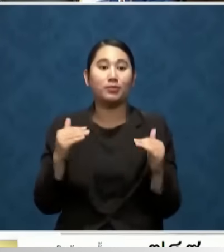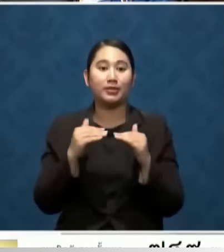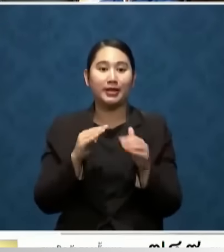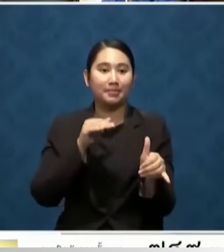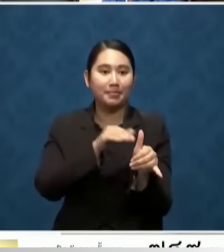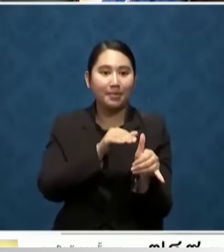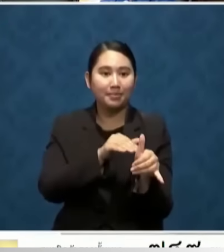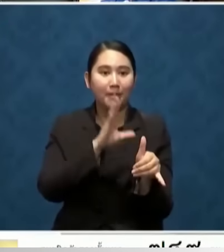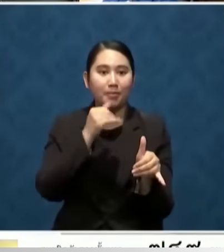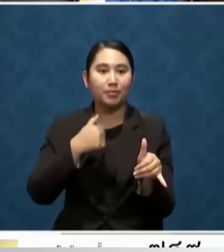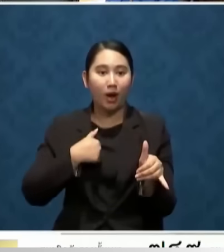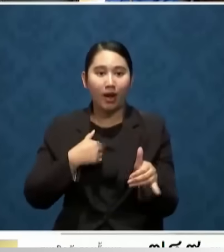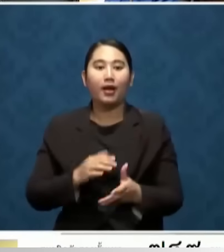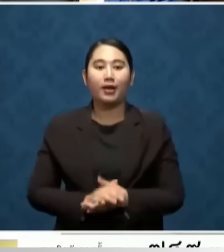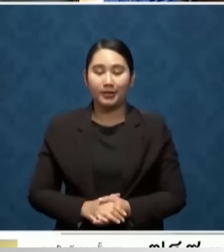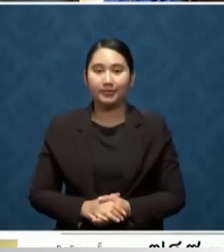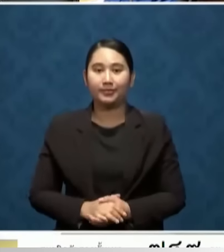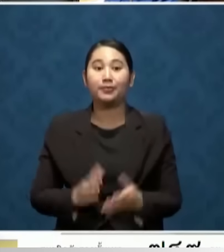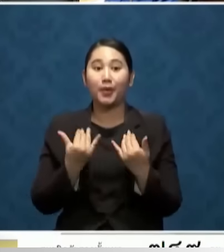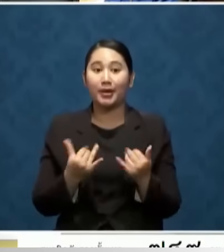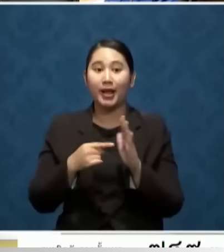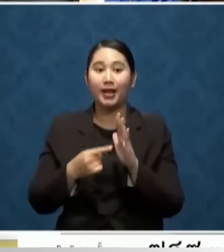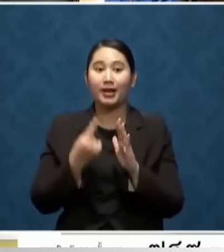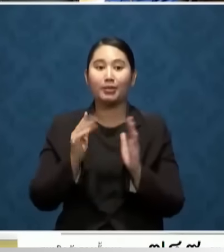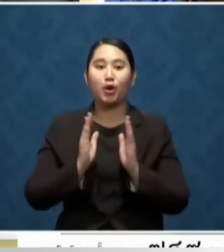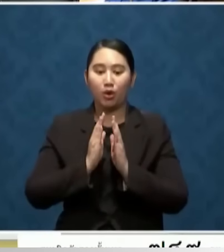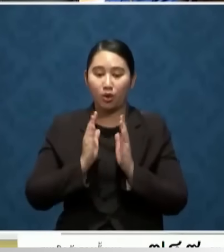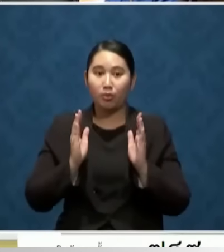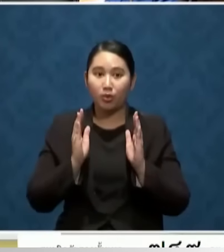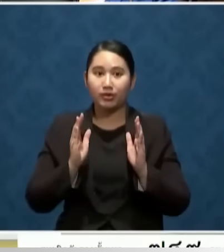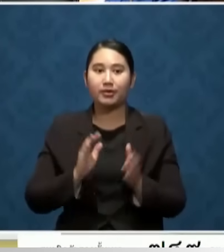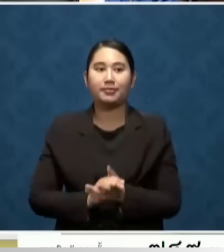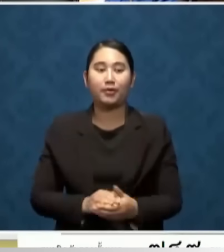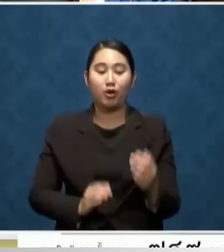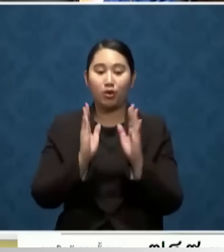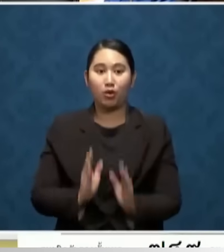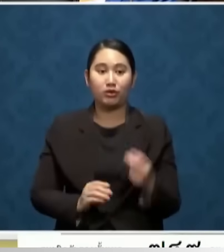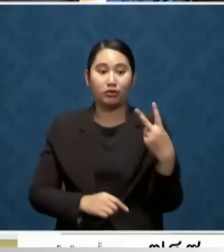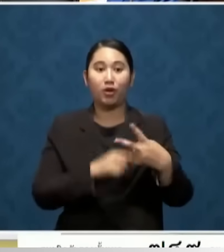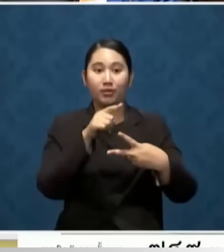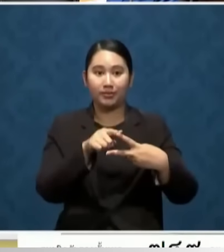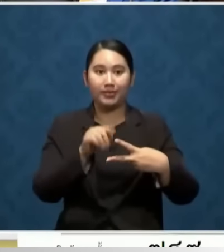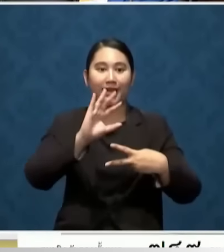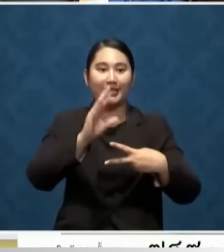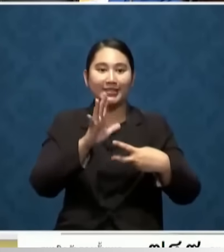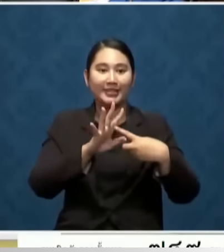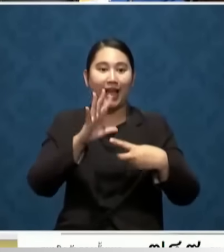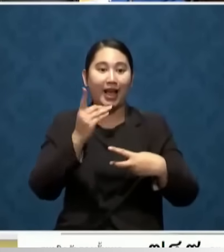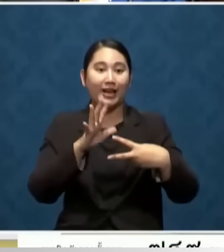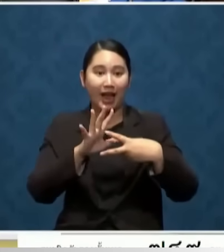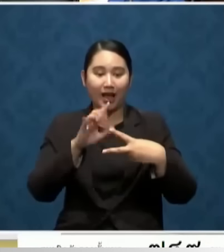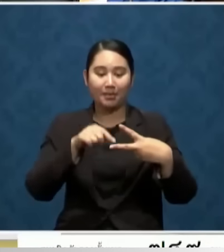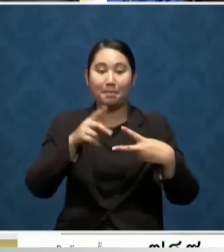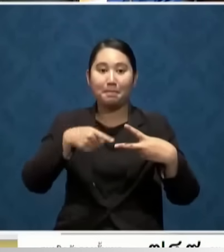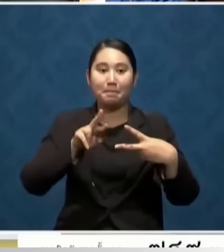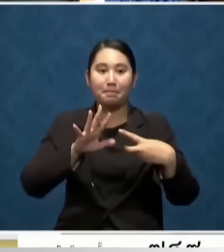านต้องเริ่มต้นด้วยการขอขอบพระคุณนะครับท่านสมาชิกทั้งสองท่านต้องขออภัยที่เอ่ยนามท่านชาดาและก็ท่านประพันธ์นะครับ